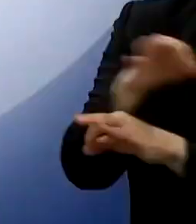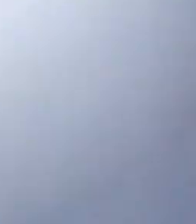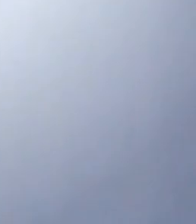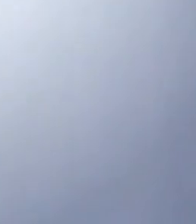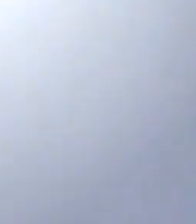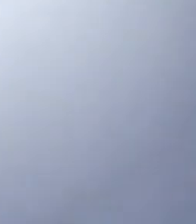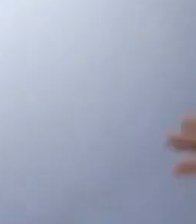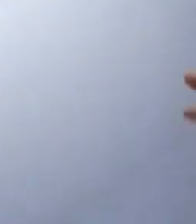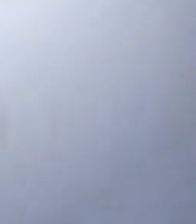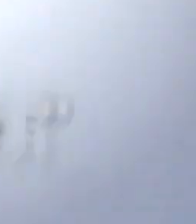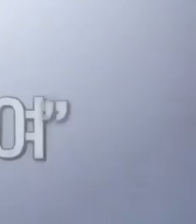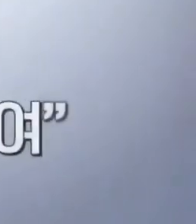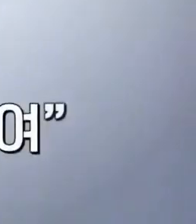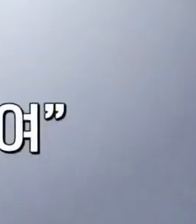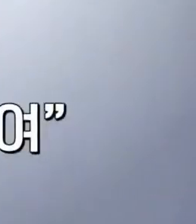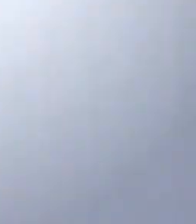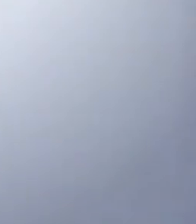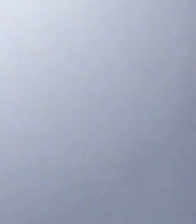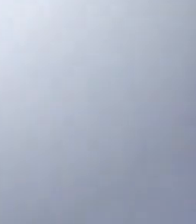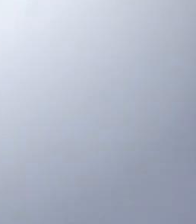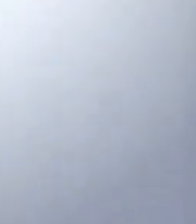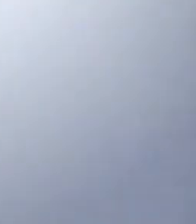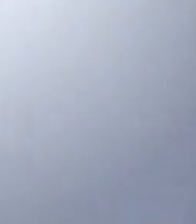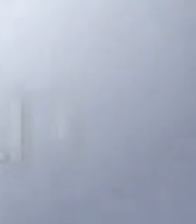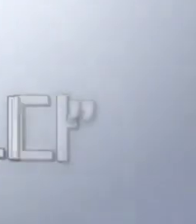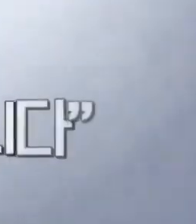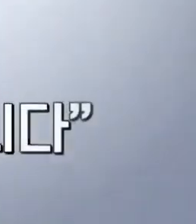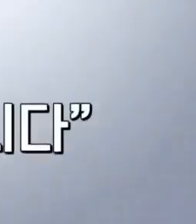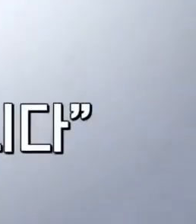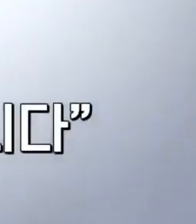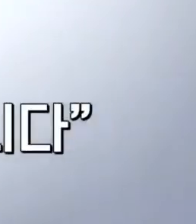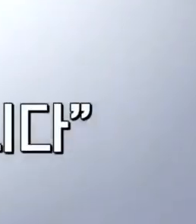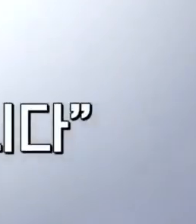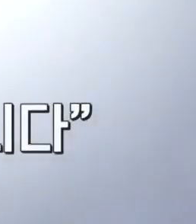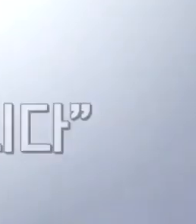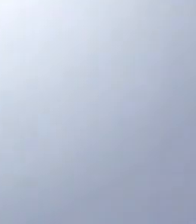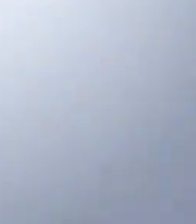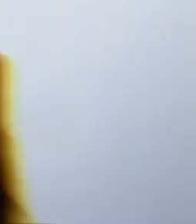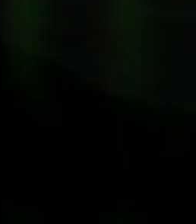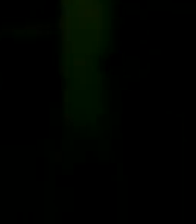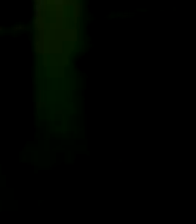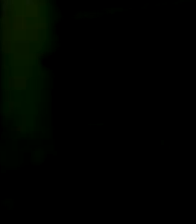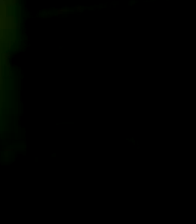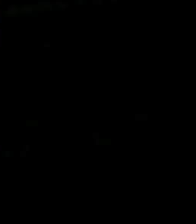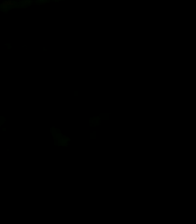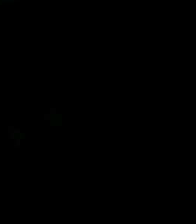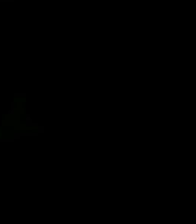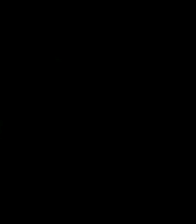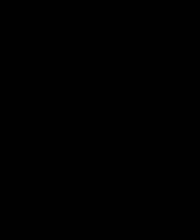서민경제 어려움이 심각한 상황인 점을 고려하여 경제 살리기에 중점을 두었습니다